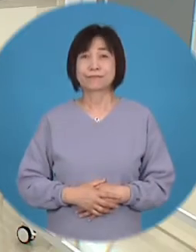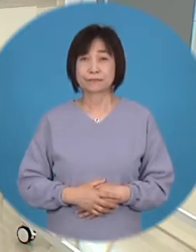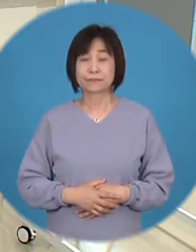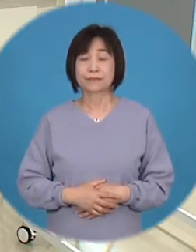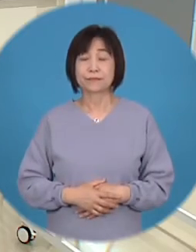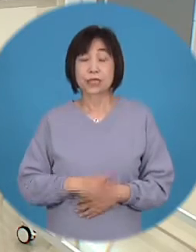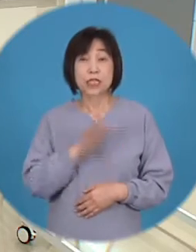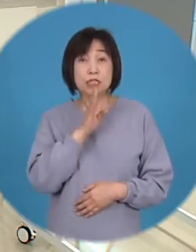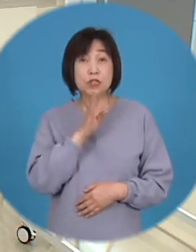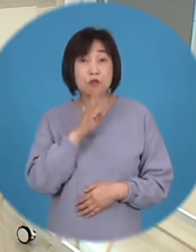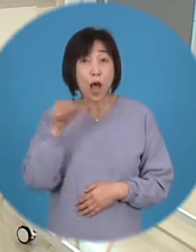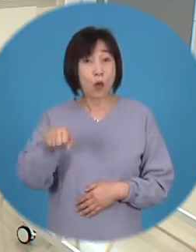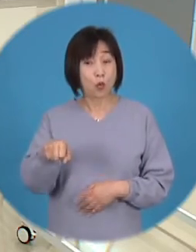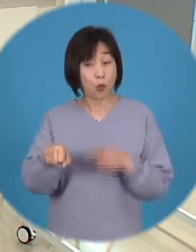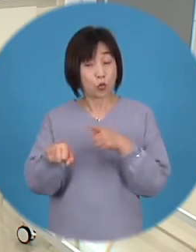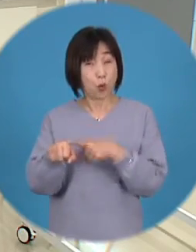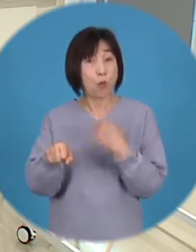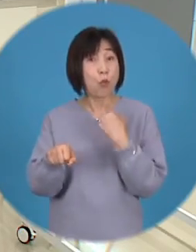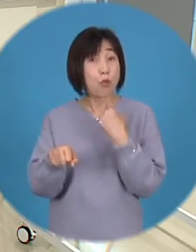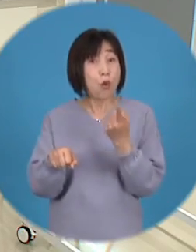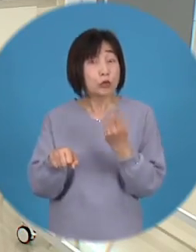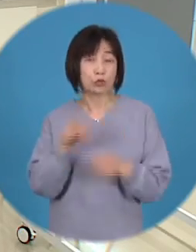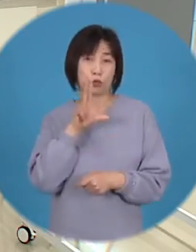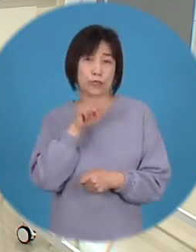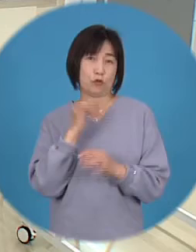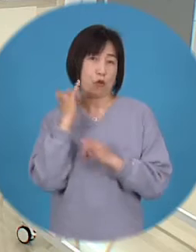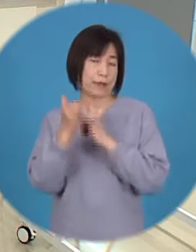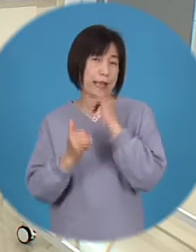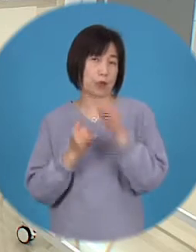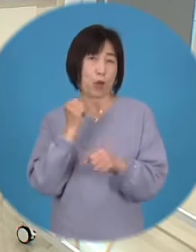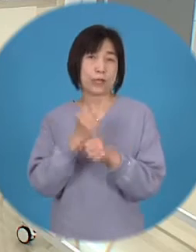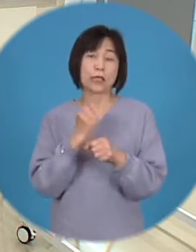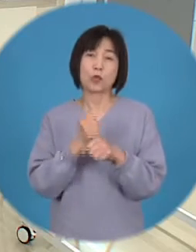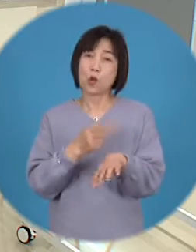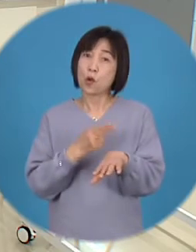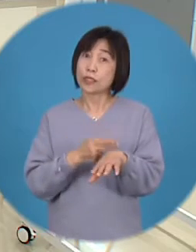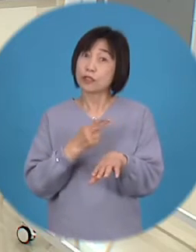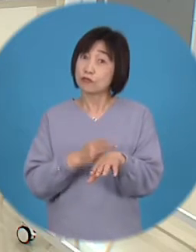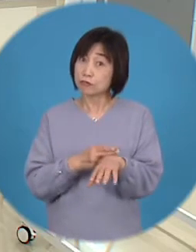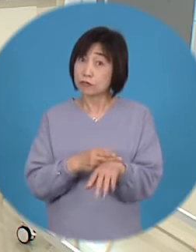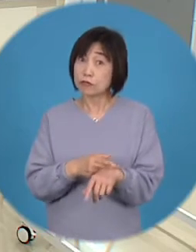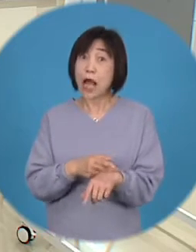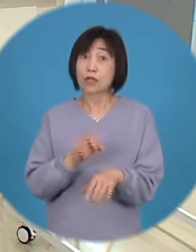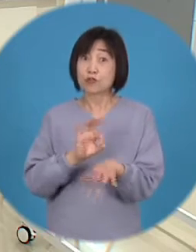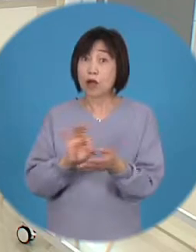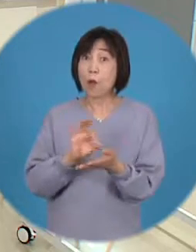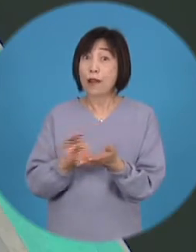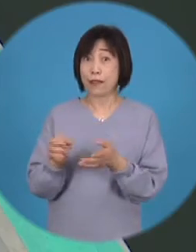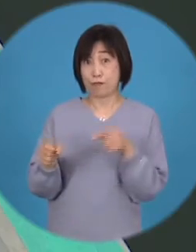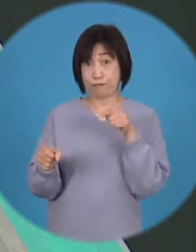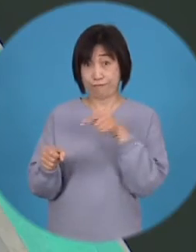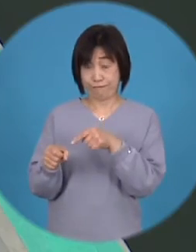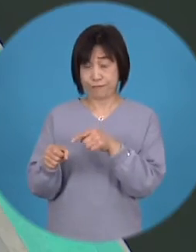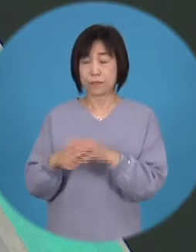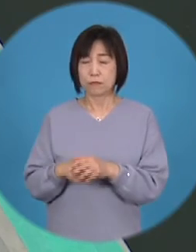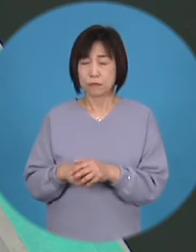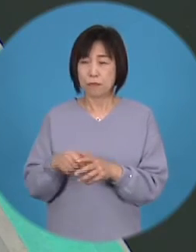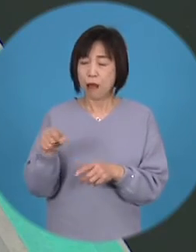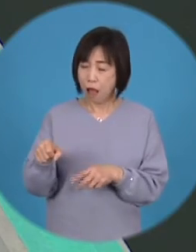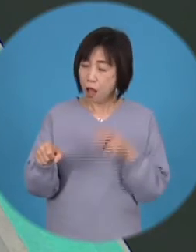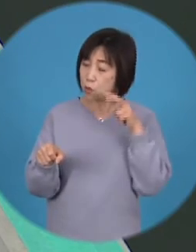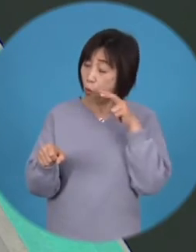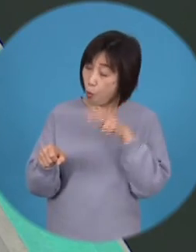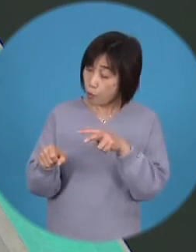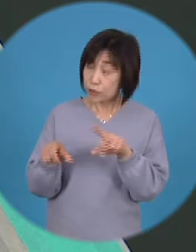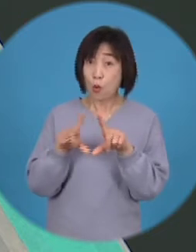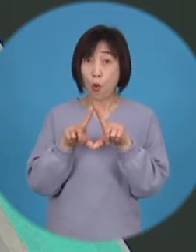実はこの包丁、もう一つ岐阜の伝統産業の技術が使われているんですよ。 よく見ると一般